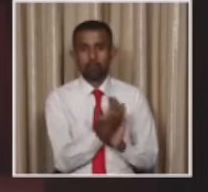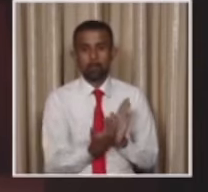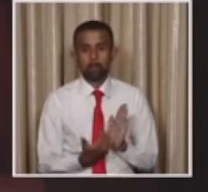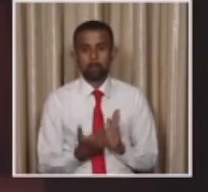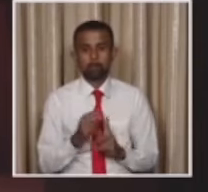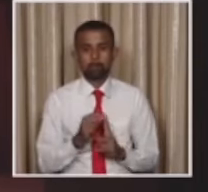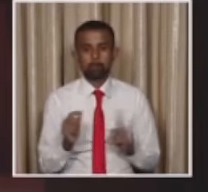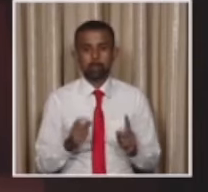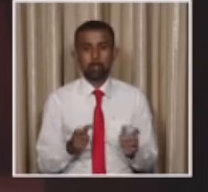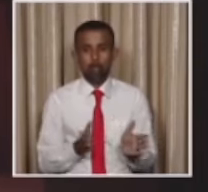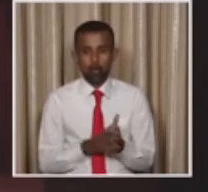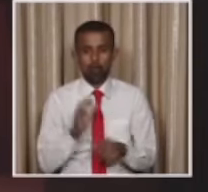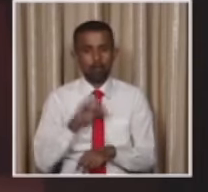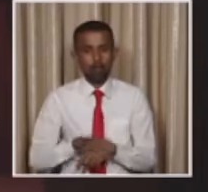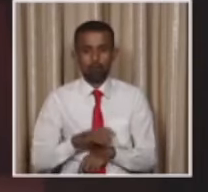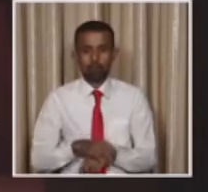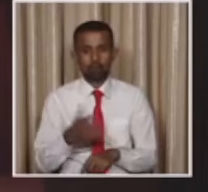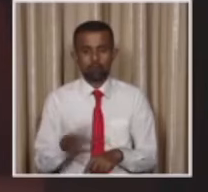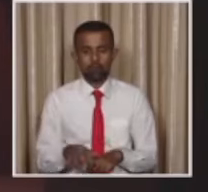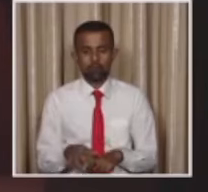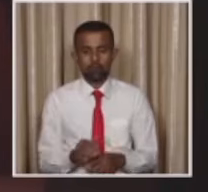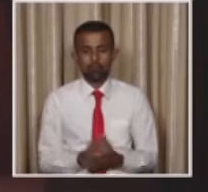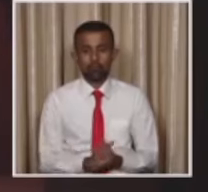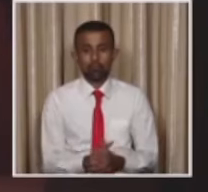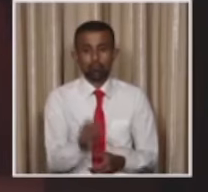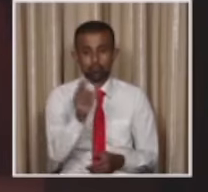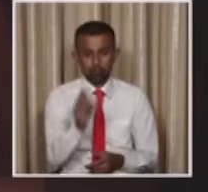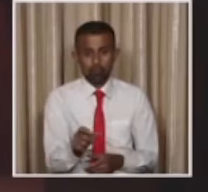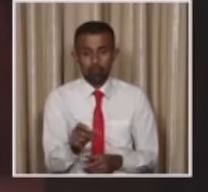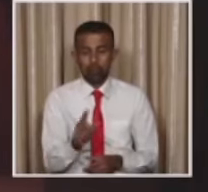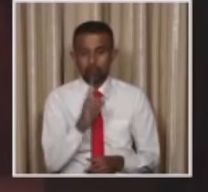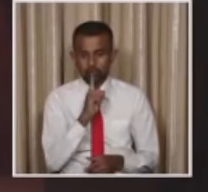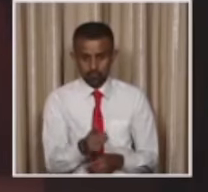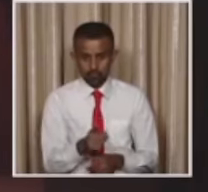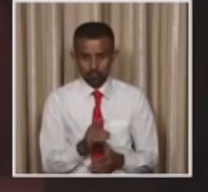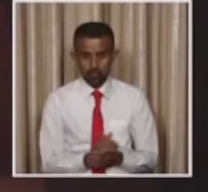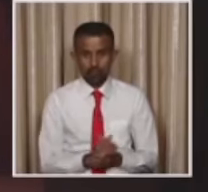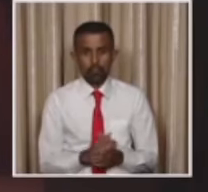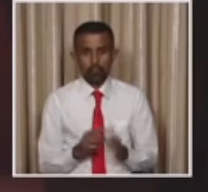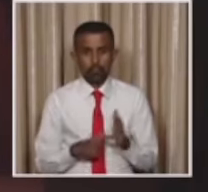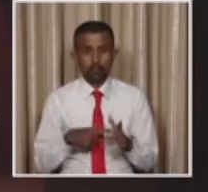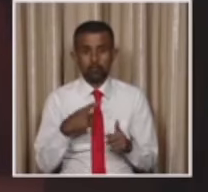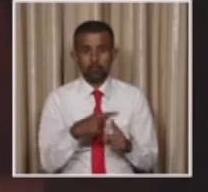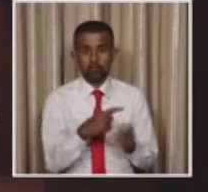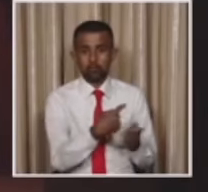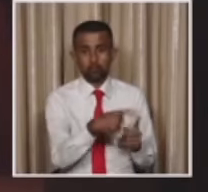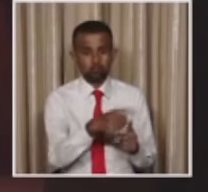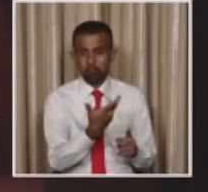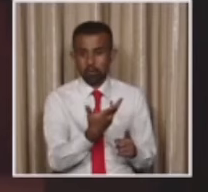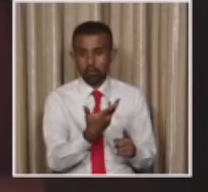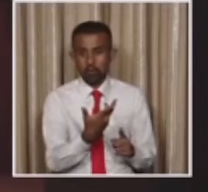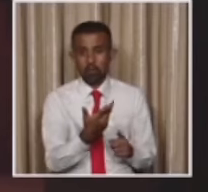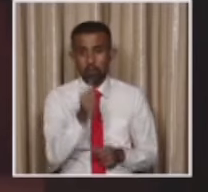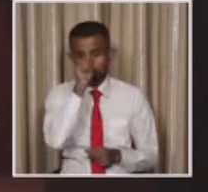පාර්ලිමේන්තුවේ කමිටු හරහා හෙළිදරව්. මම ඔබතුමාගේ අවධානය යොමු කරලා මේ කරුණු කාරණා බදු නොගෙවීම, බදු පැහැර